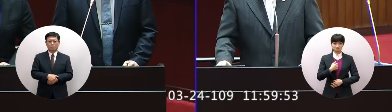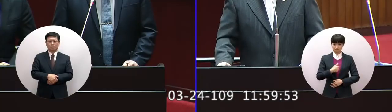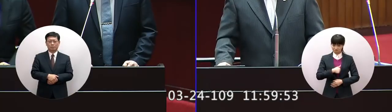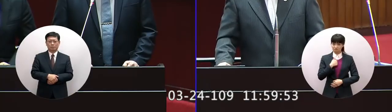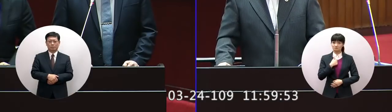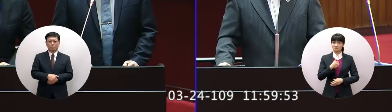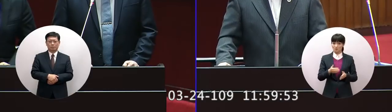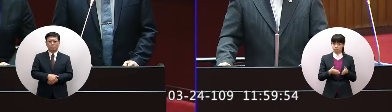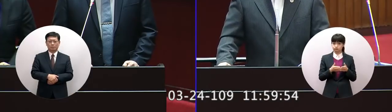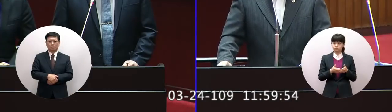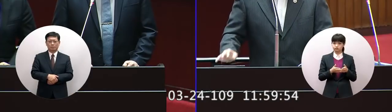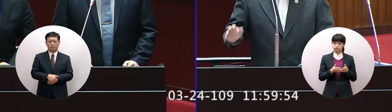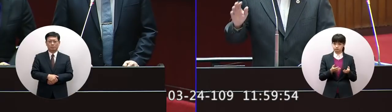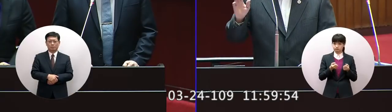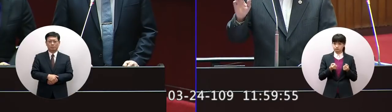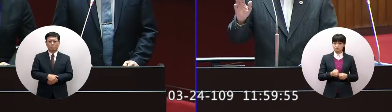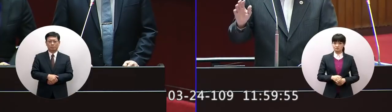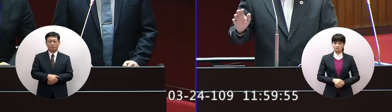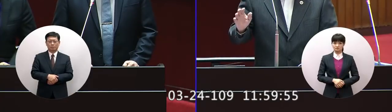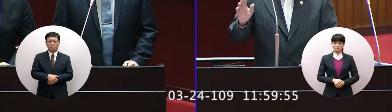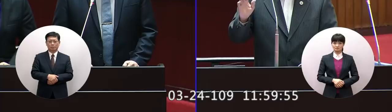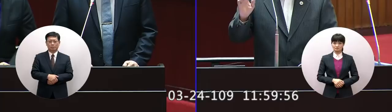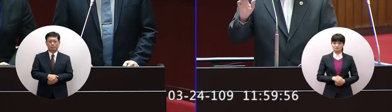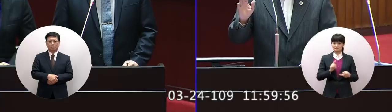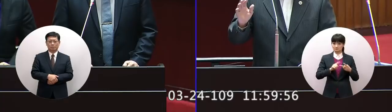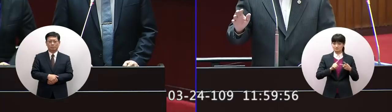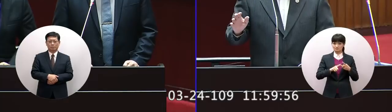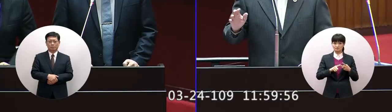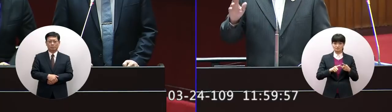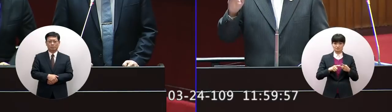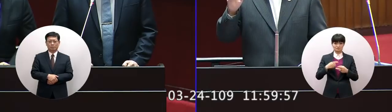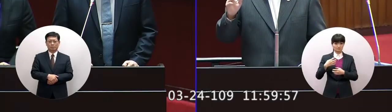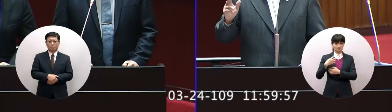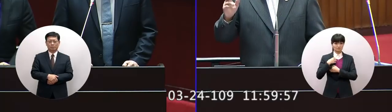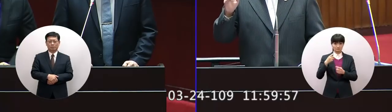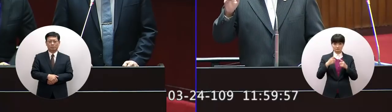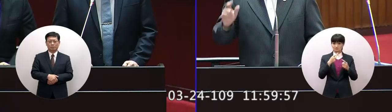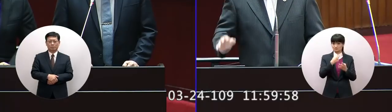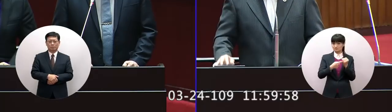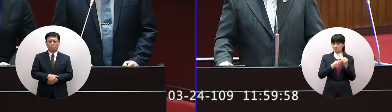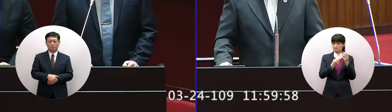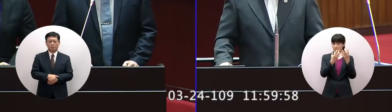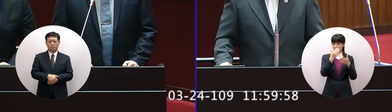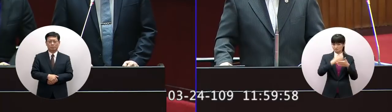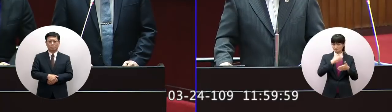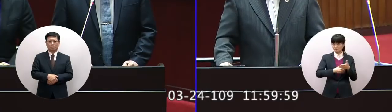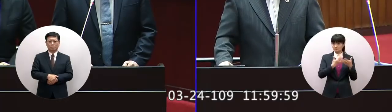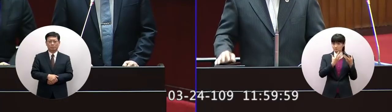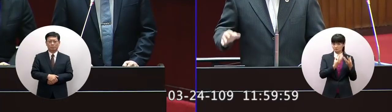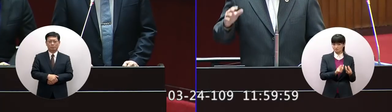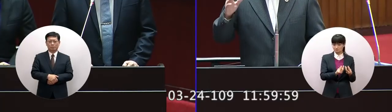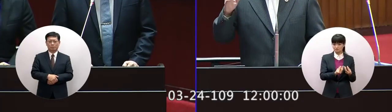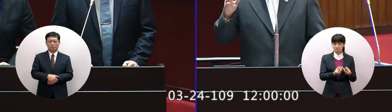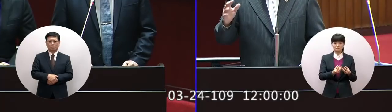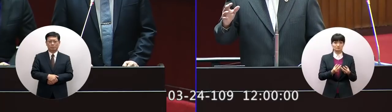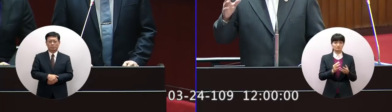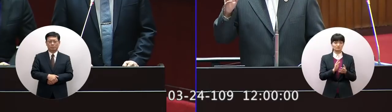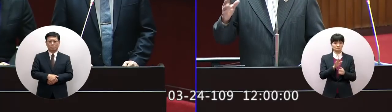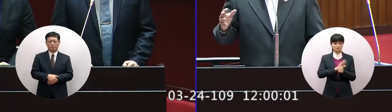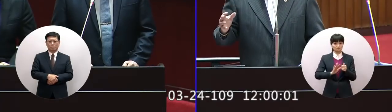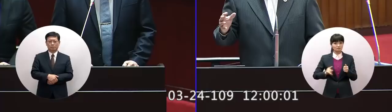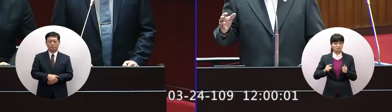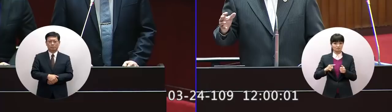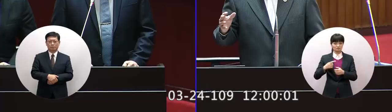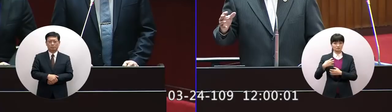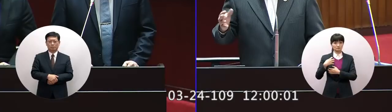须接受。然后我们兵力精简所造成的常备部队不足，我们是不是要增